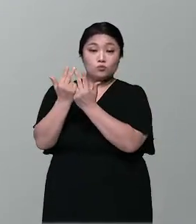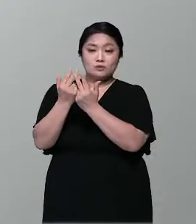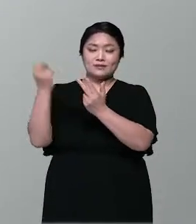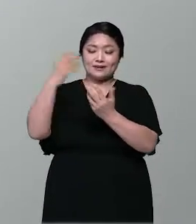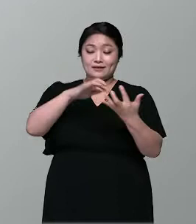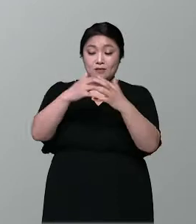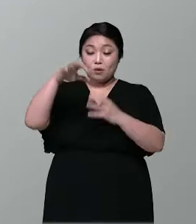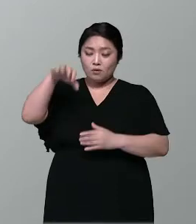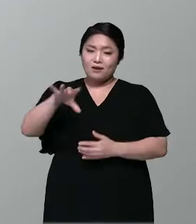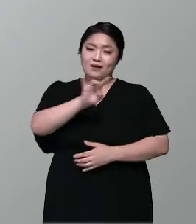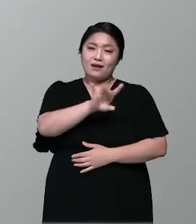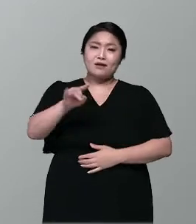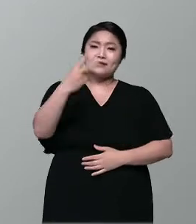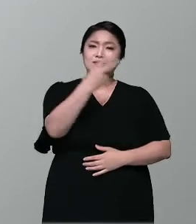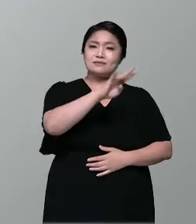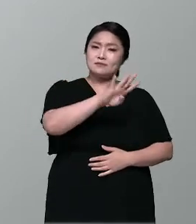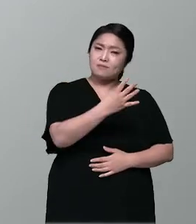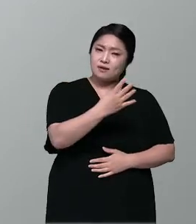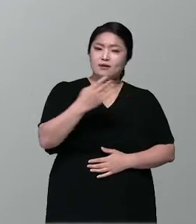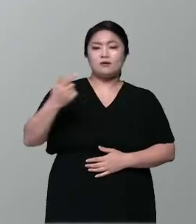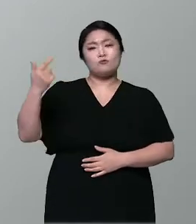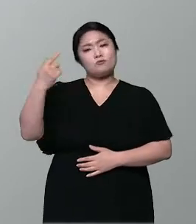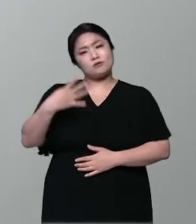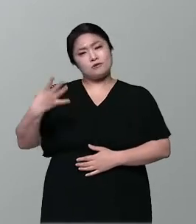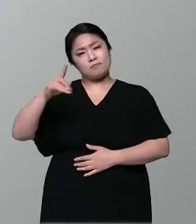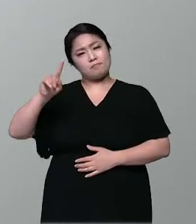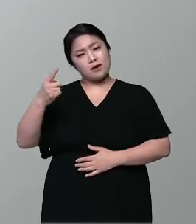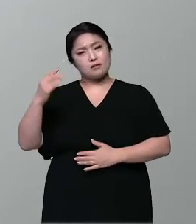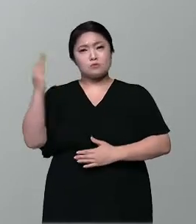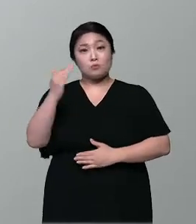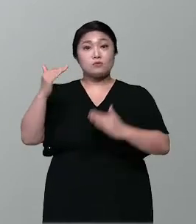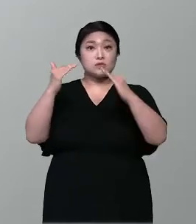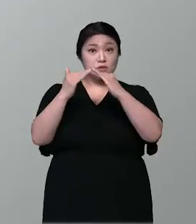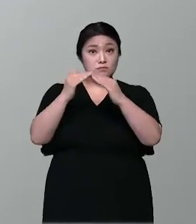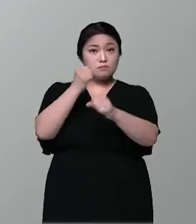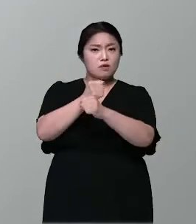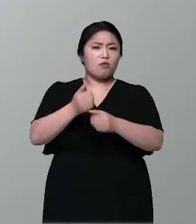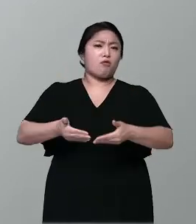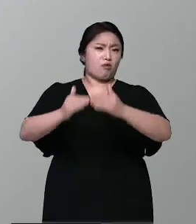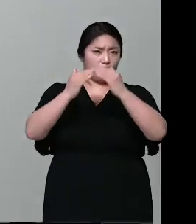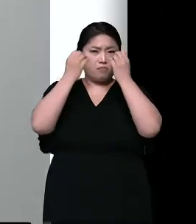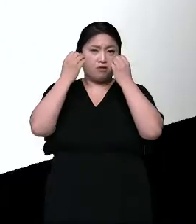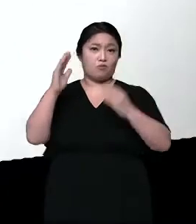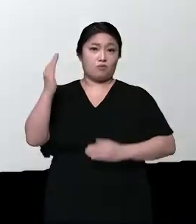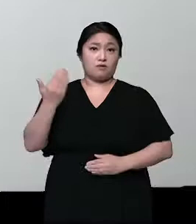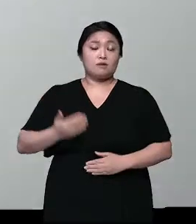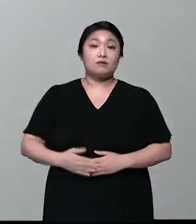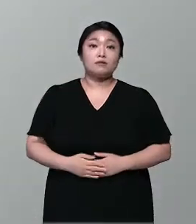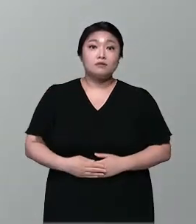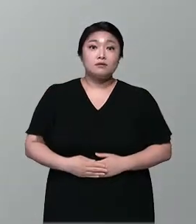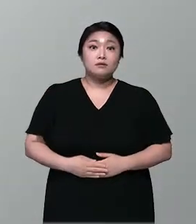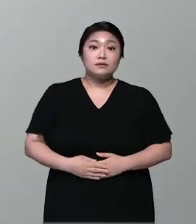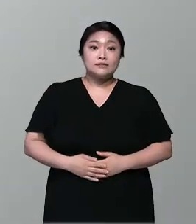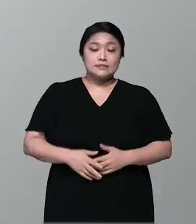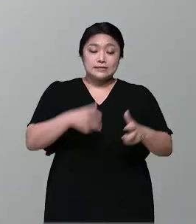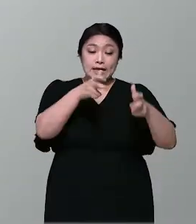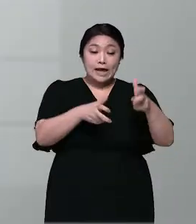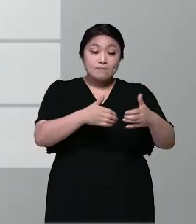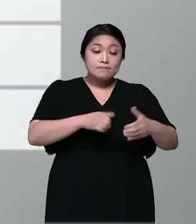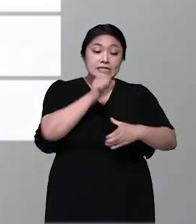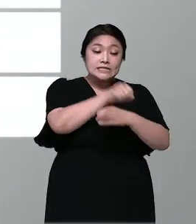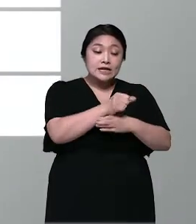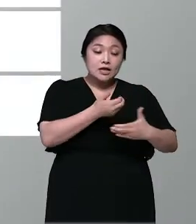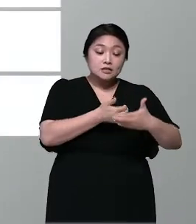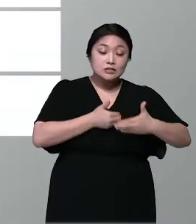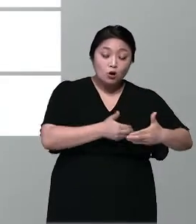재개발 단지의 도 각각 2400 세대와 4100 세대의 아파트가 새로 지어 집니다 사업시행인가 단계와